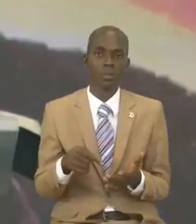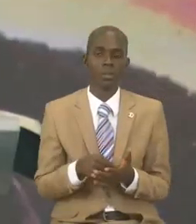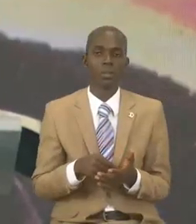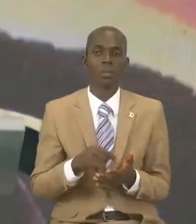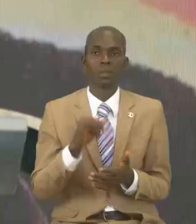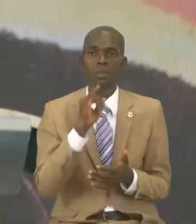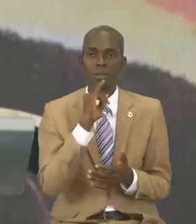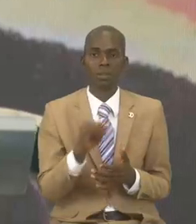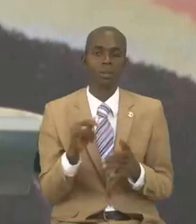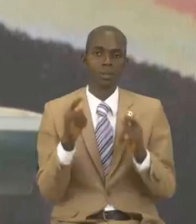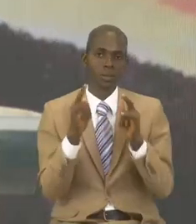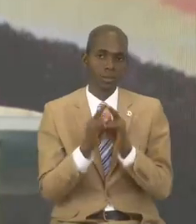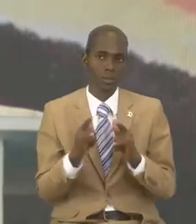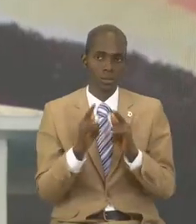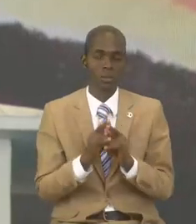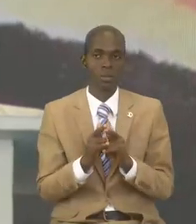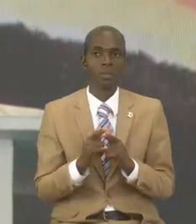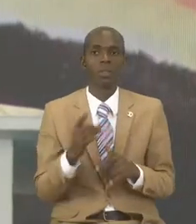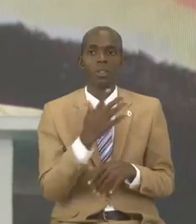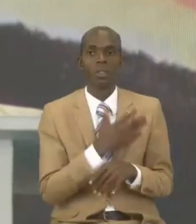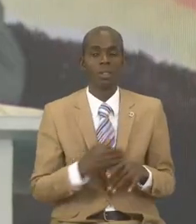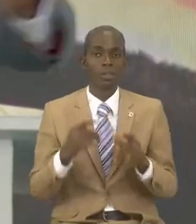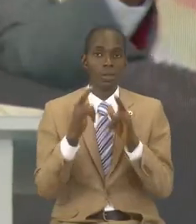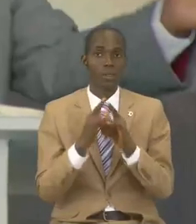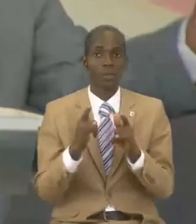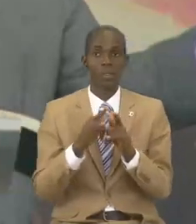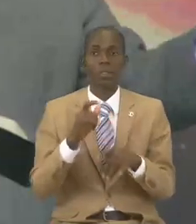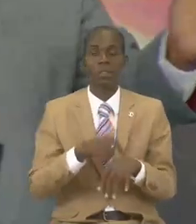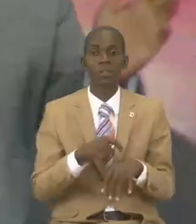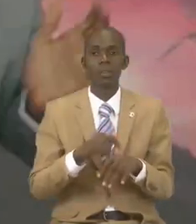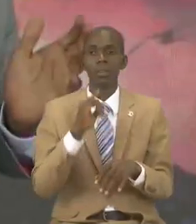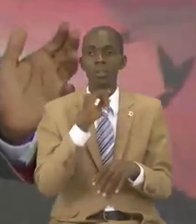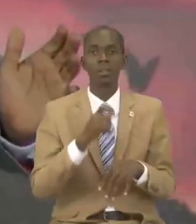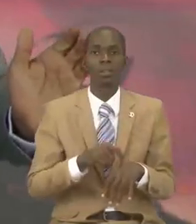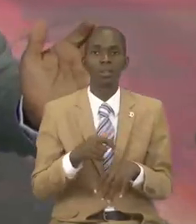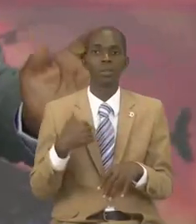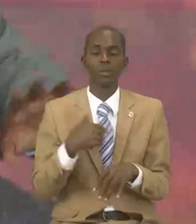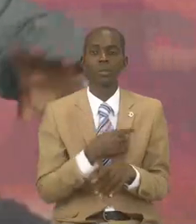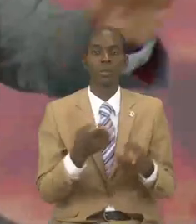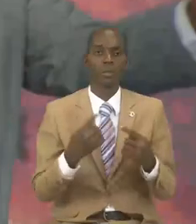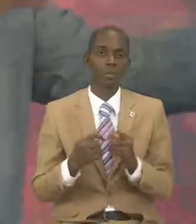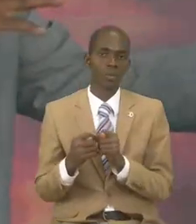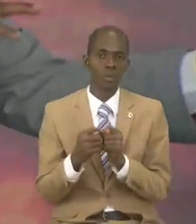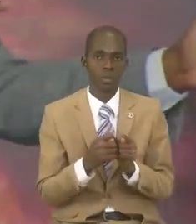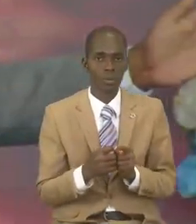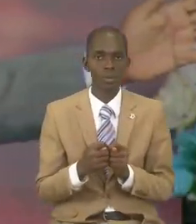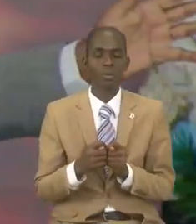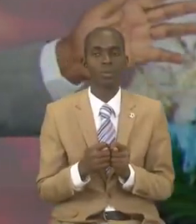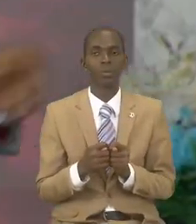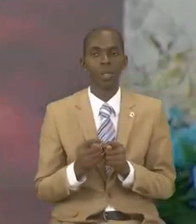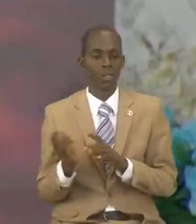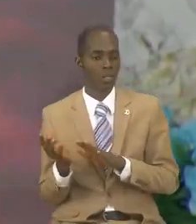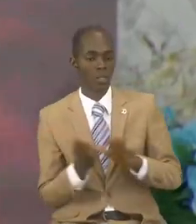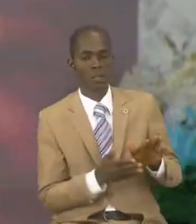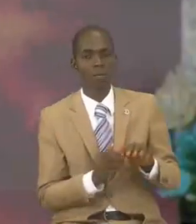que nous sommes à la retraite. Et le moment de la retraite, c'est un moment où nous nous rassemblons, nous